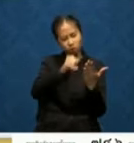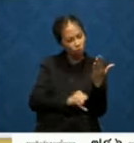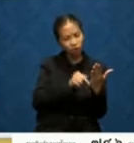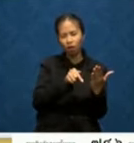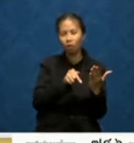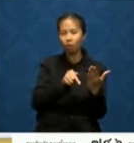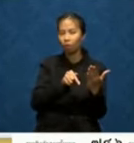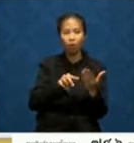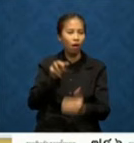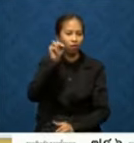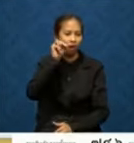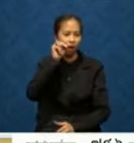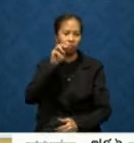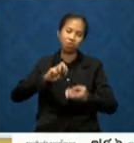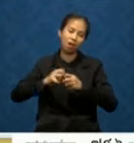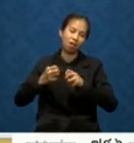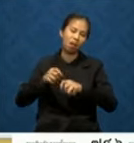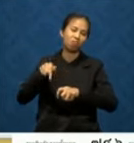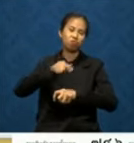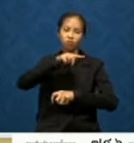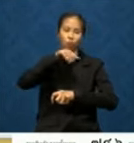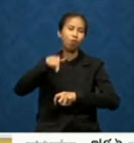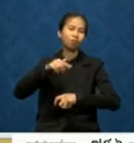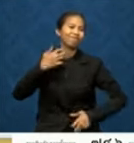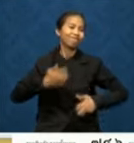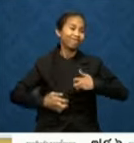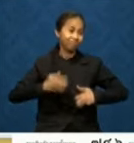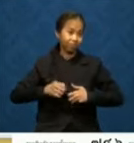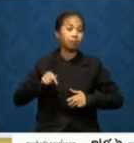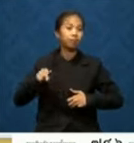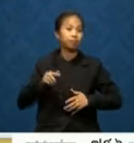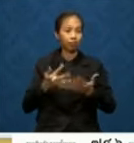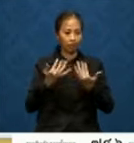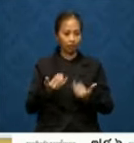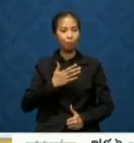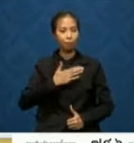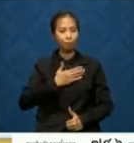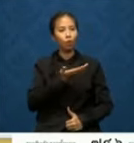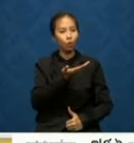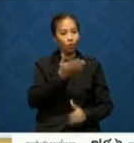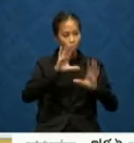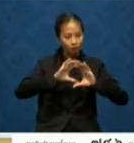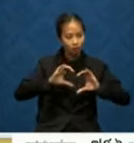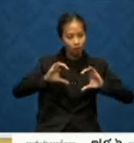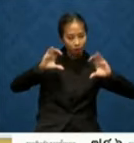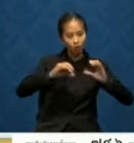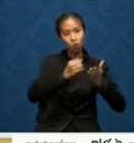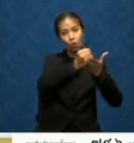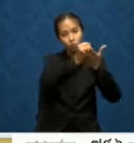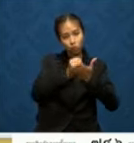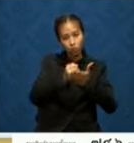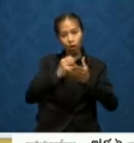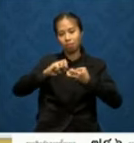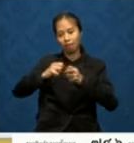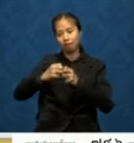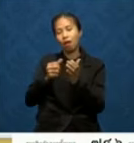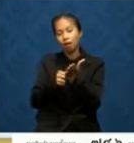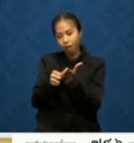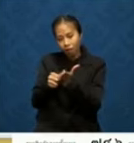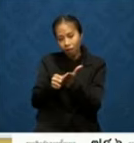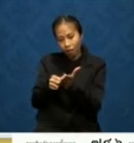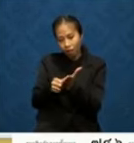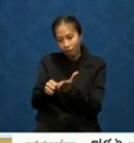เพื่อสมาชิกเนี่ยเดือดร้อนวันนี้ผมอยากให้รัฐบาลนะครับช่วยแก้ไขปัญหาเรื่อง